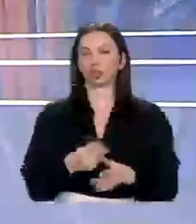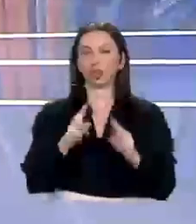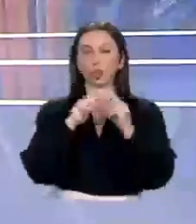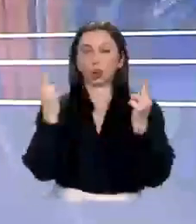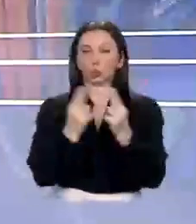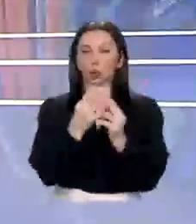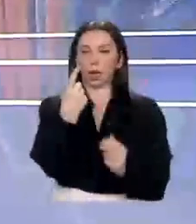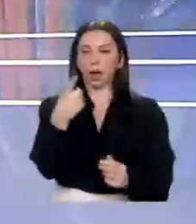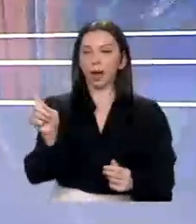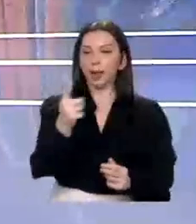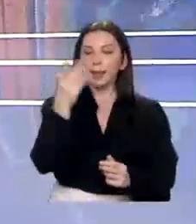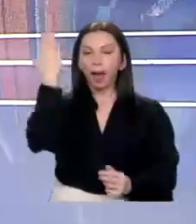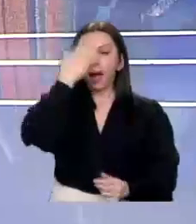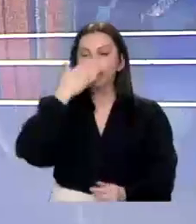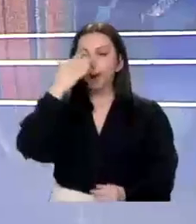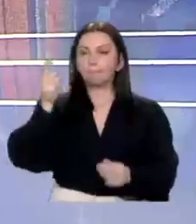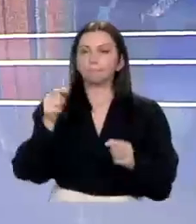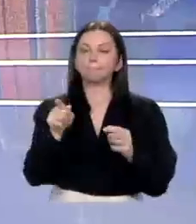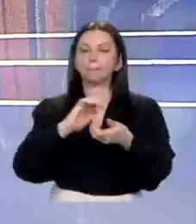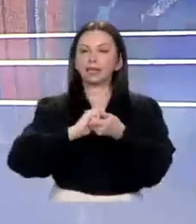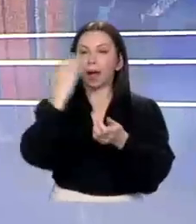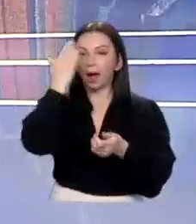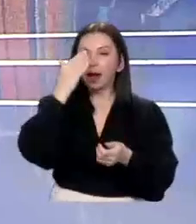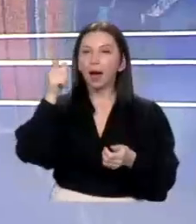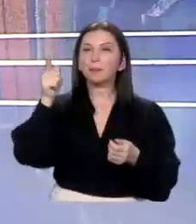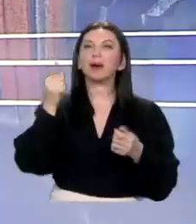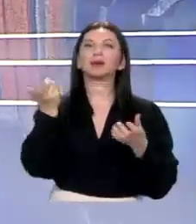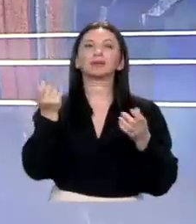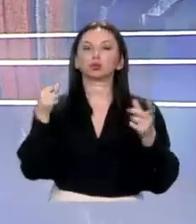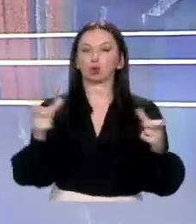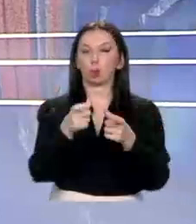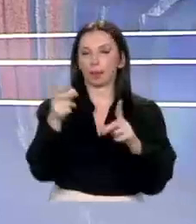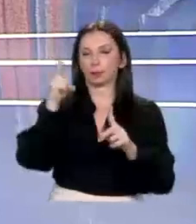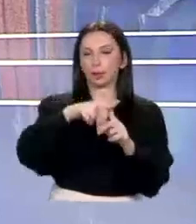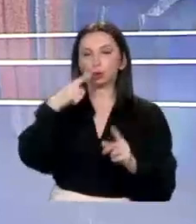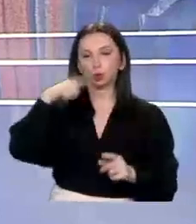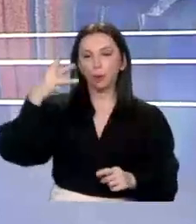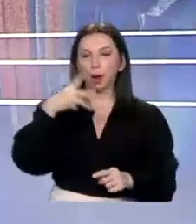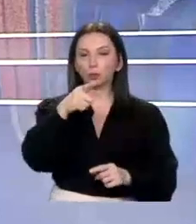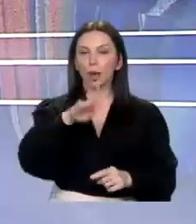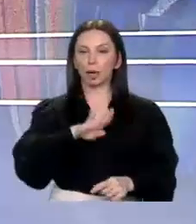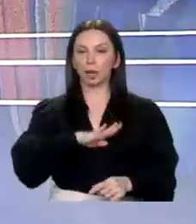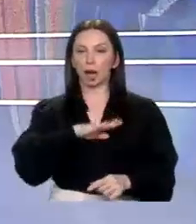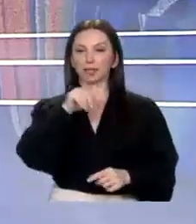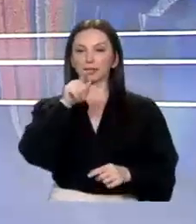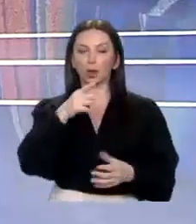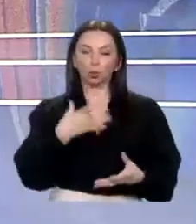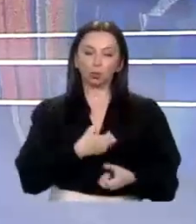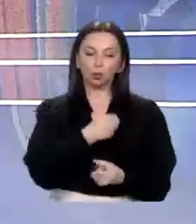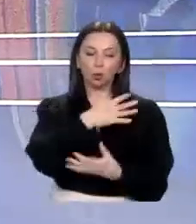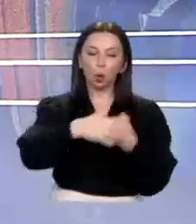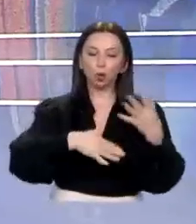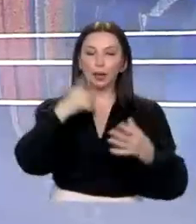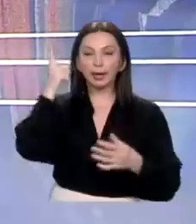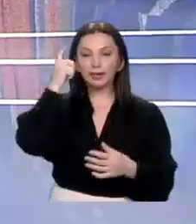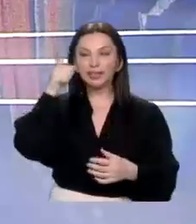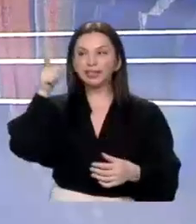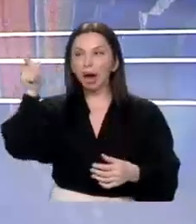Dünya liderleri Birleşik Arap Emirlikleri de dünya iklim zirvesindeyiz trajediyi İsrail'in